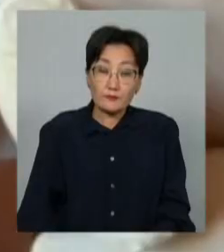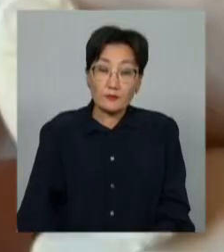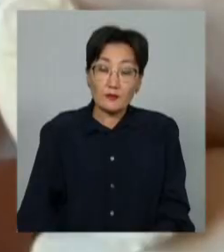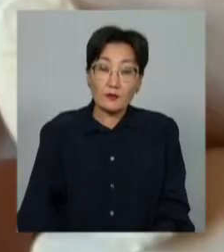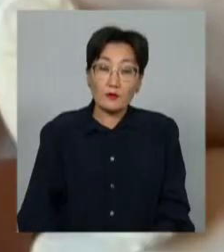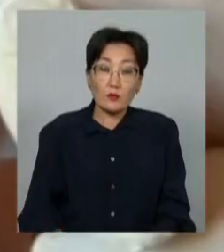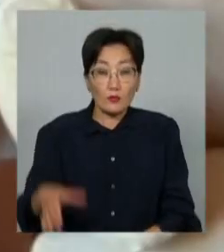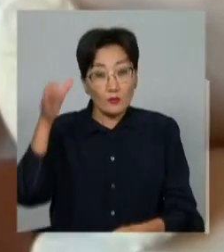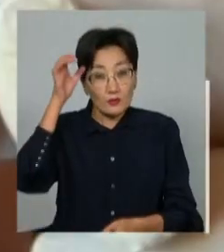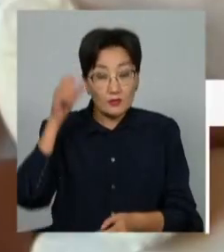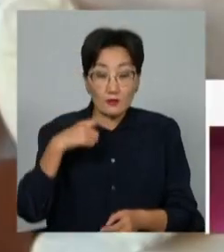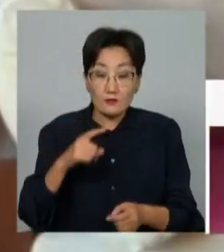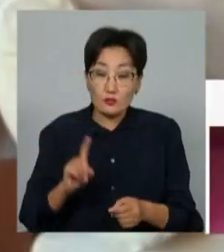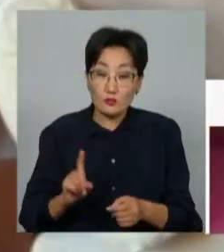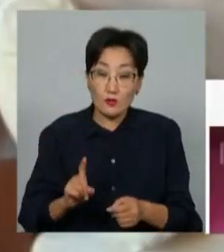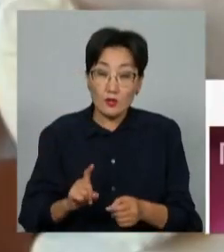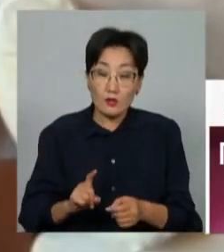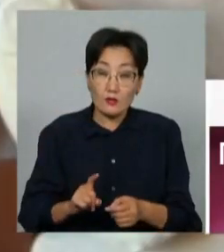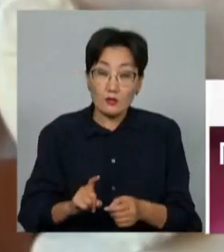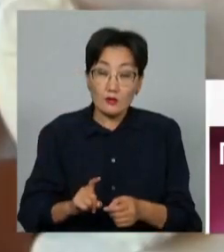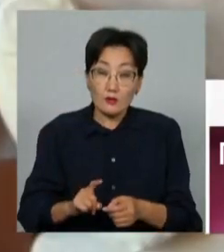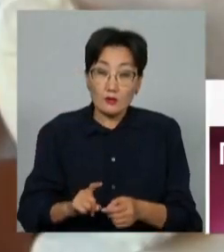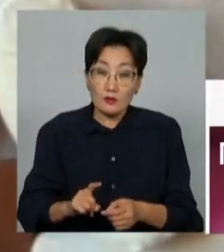Ученые склонны к тому, что по мере